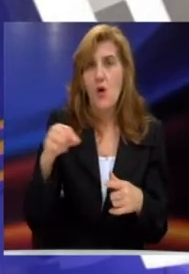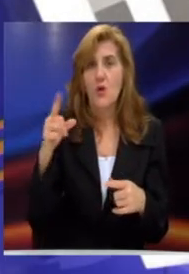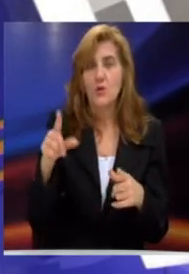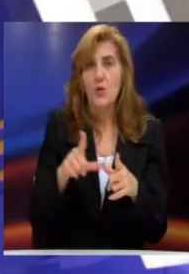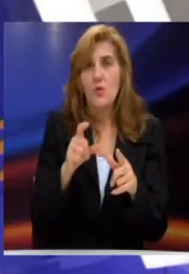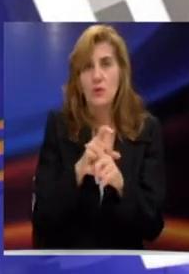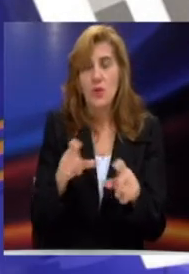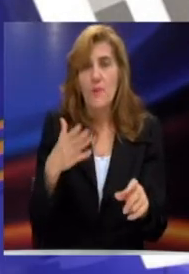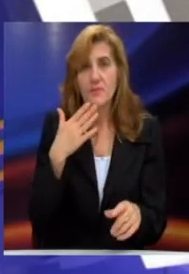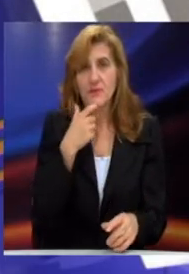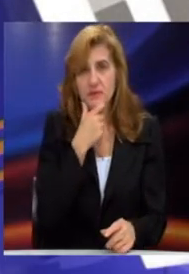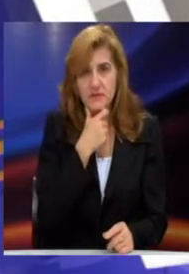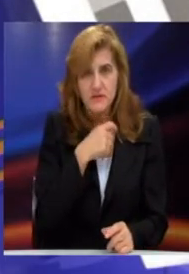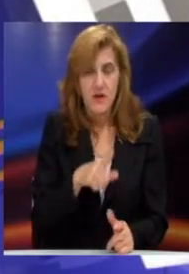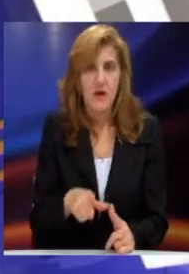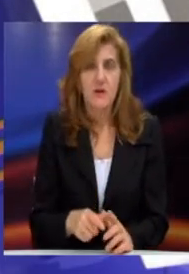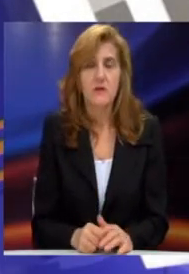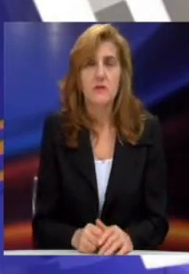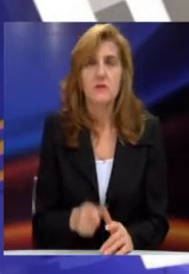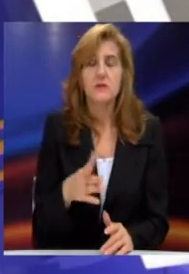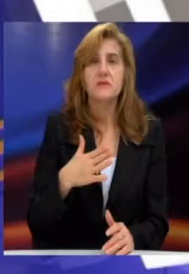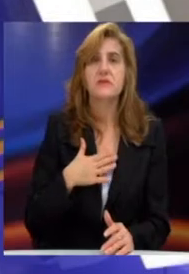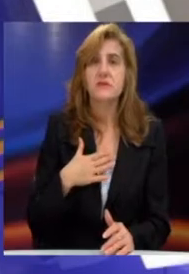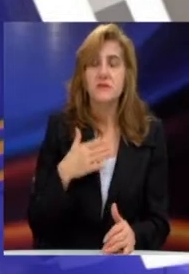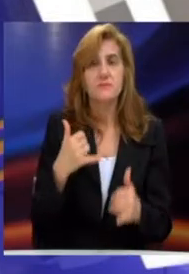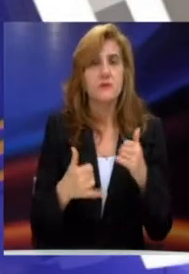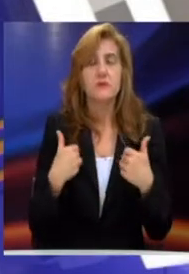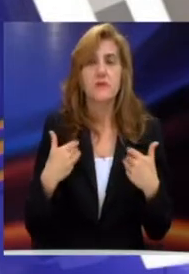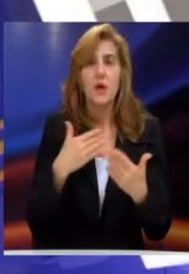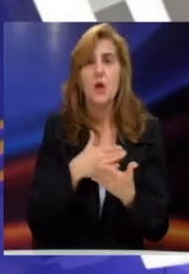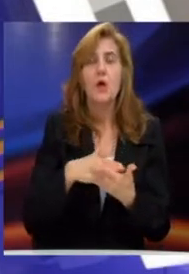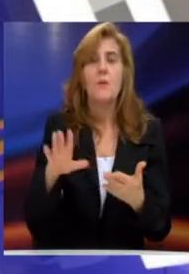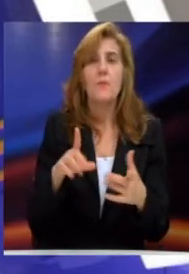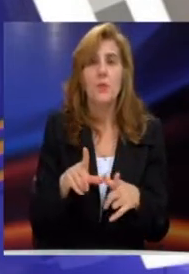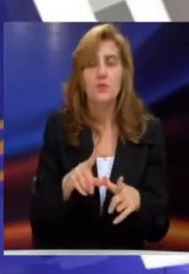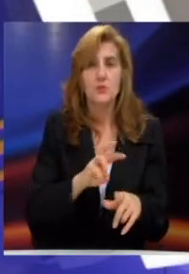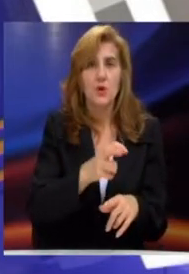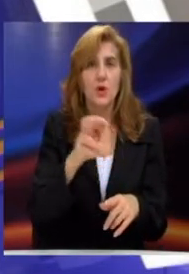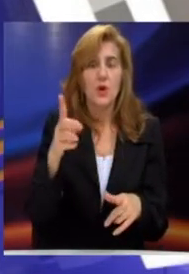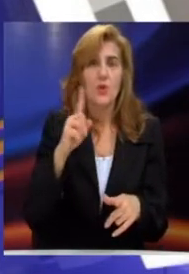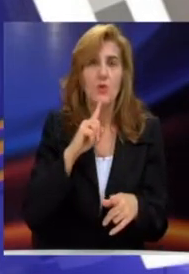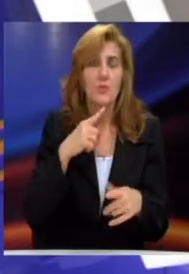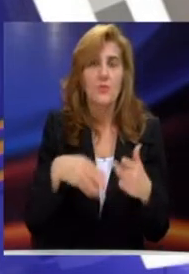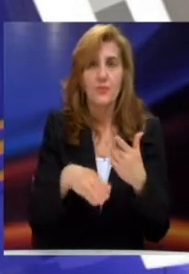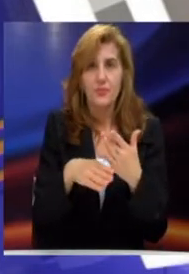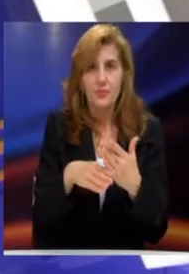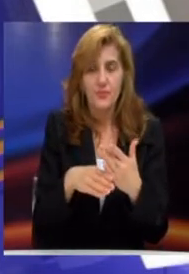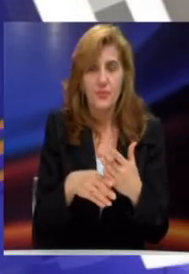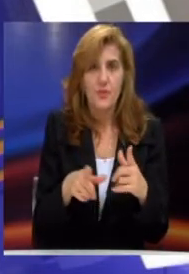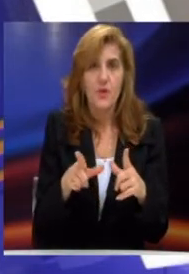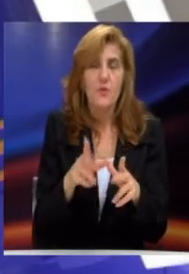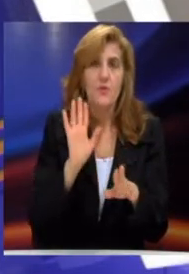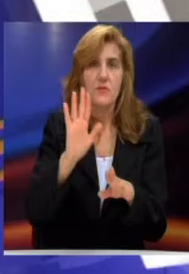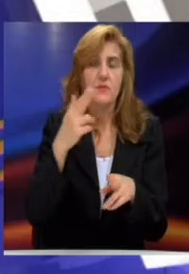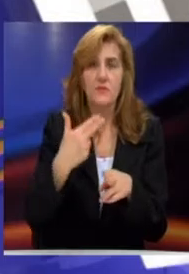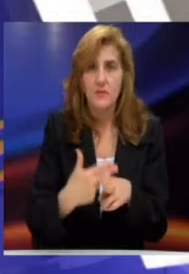odlaze u domove starih i to je onda bukvalno prepušteni su sami sebi ili su prepušteni medicinskom tehničaru koji je zaposleni Caritasa i